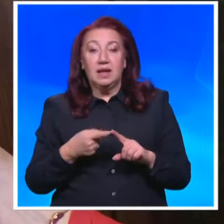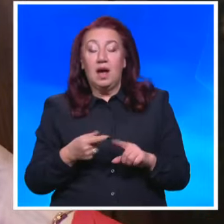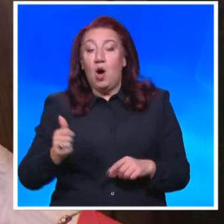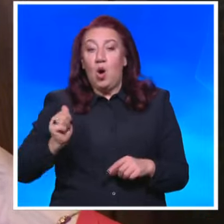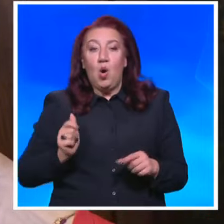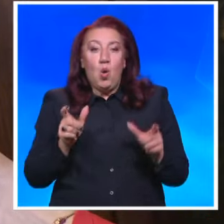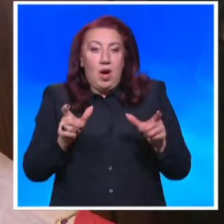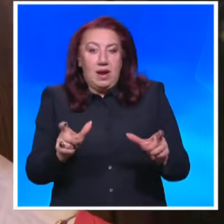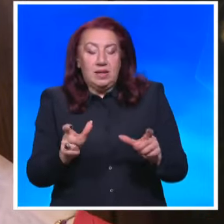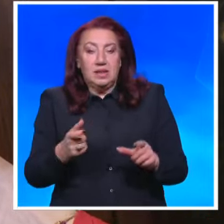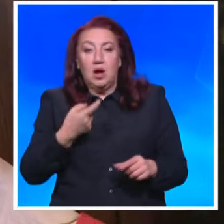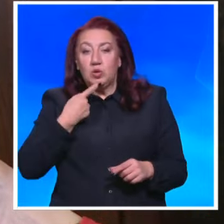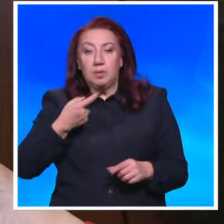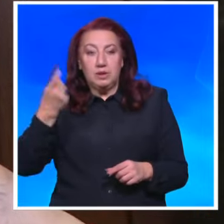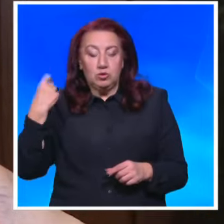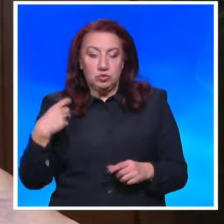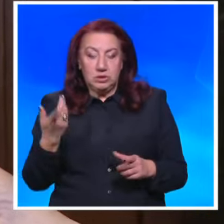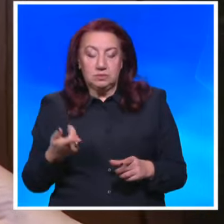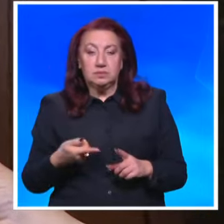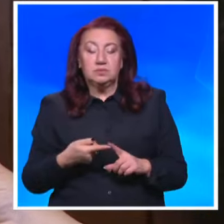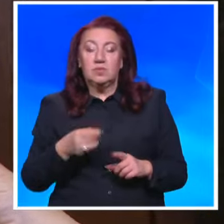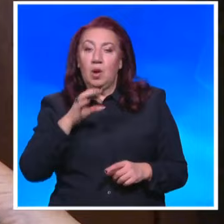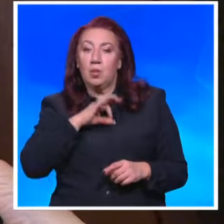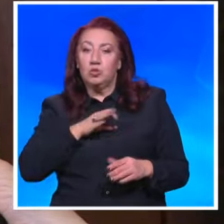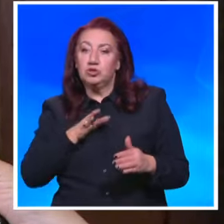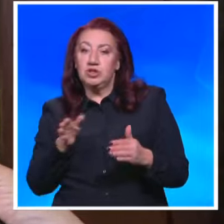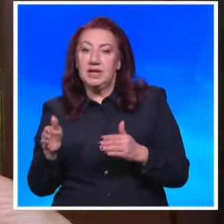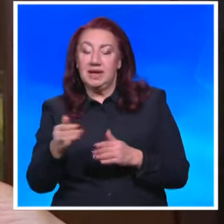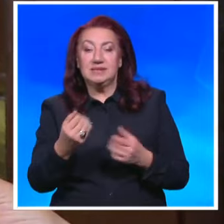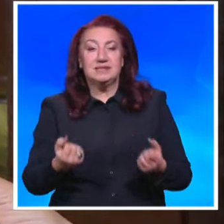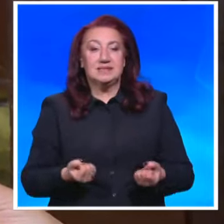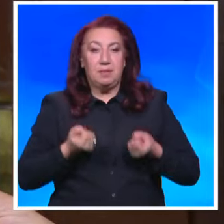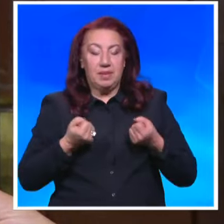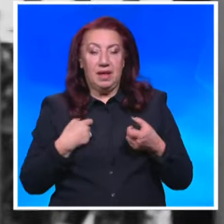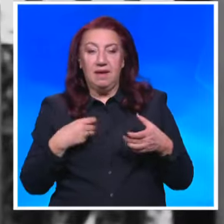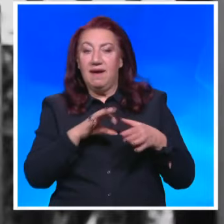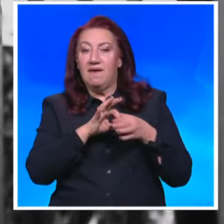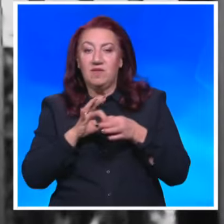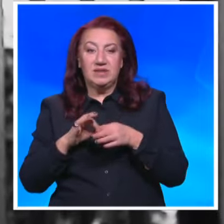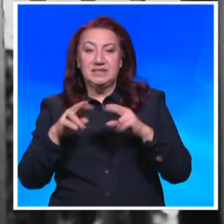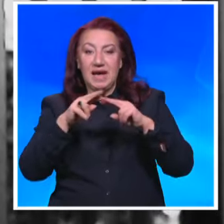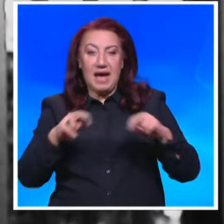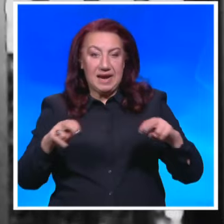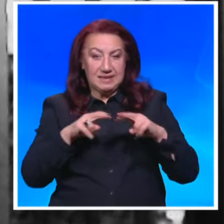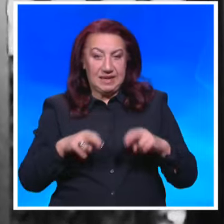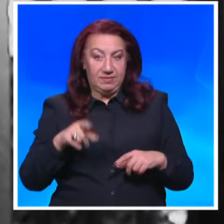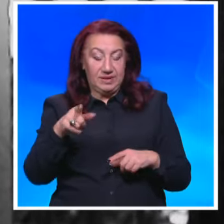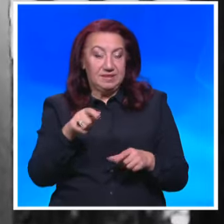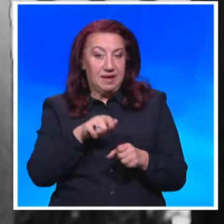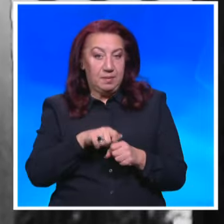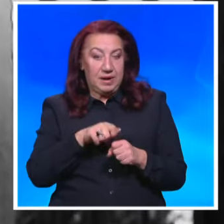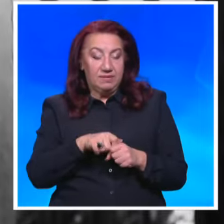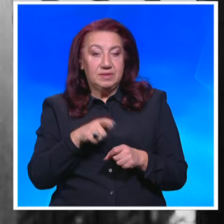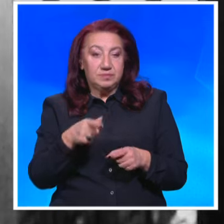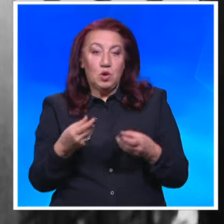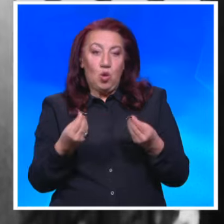с охрана. Получили са индиректни заплахи във връзка с разследването, което те са провеждали, което означава, че